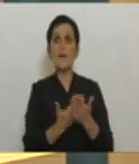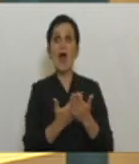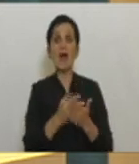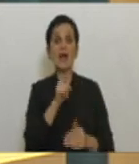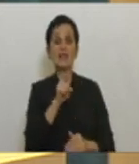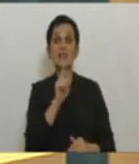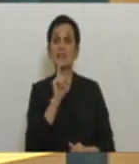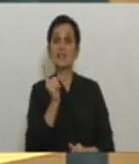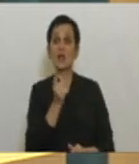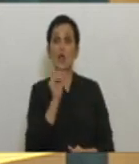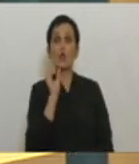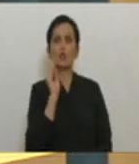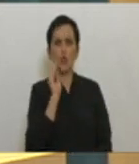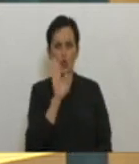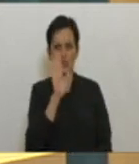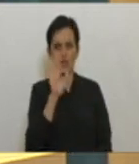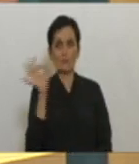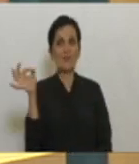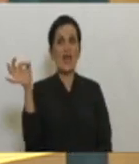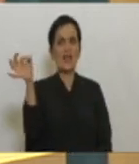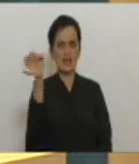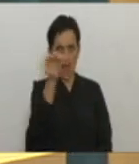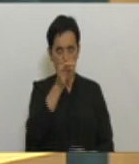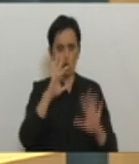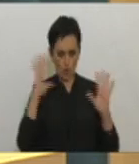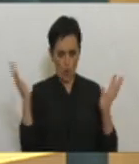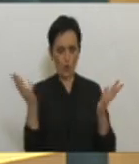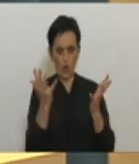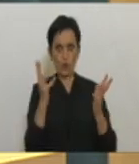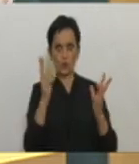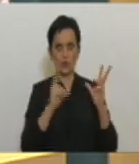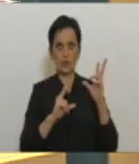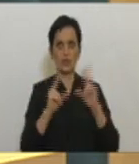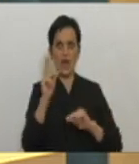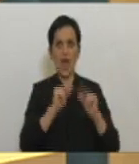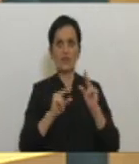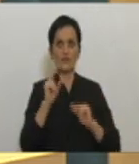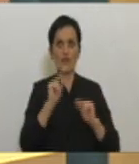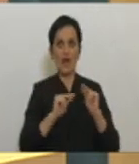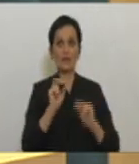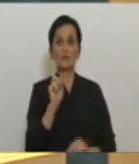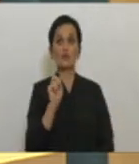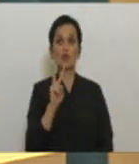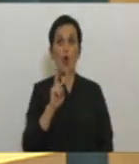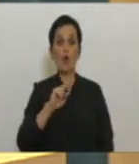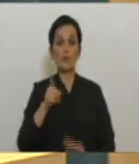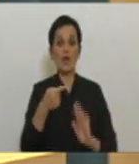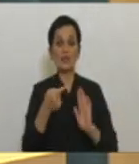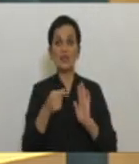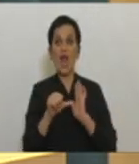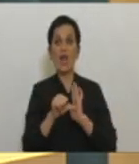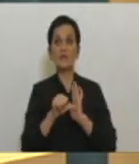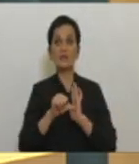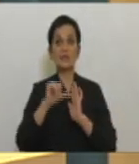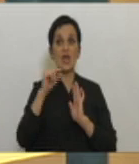تلس رودسات راتکم اون دا رژیونالوری کنتکسیز گاتوالیستی نمیتونست خانه دامیش تا ویار کنده تیسه تیسیت تور میتیم تلی اکسیمیات دیگه قوی کنم